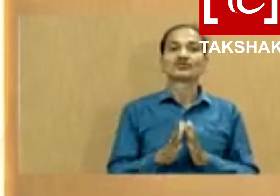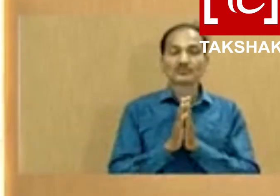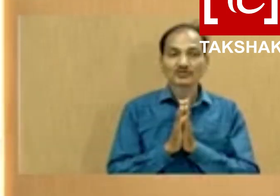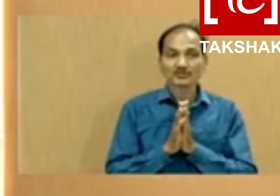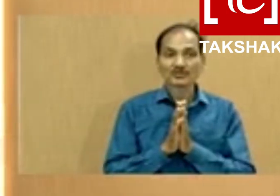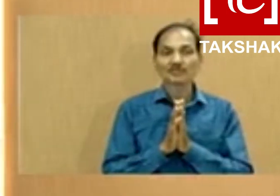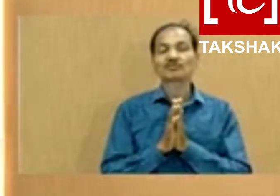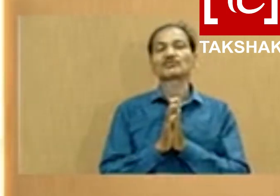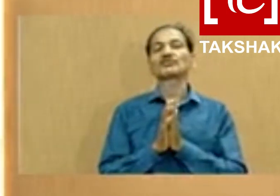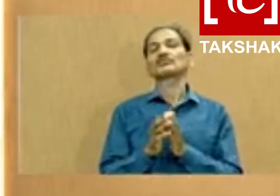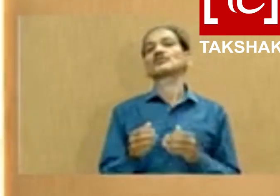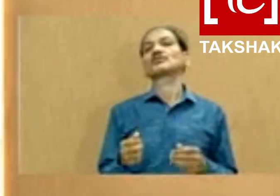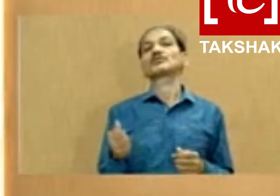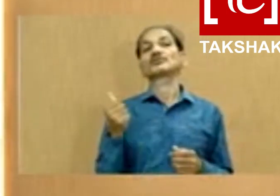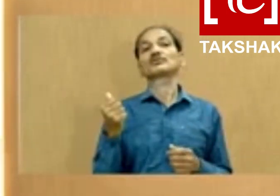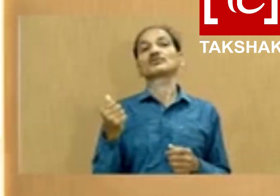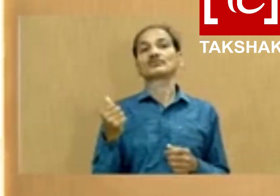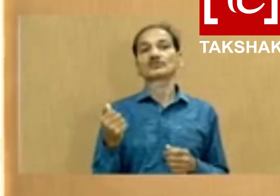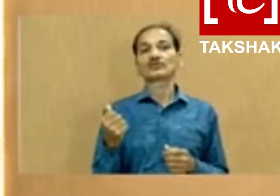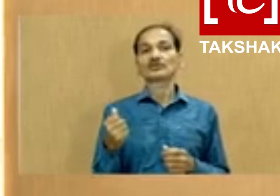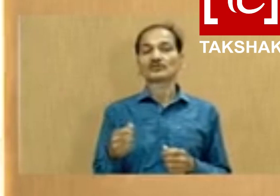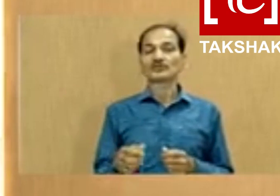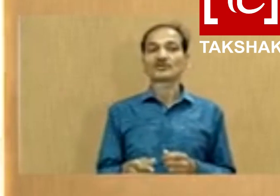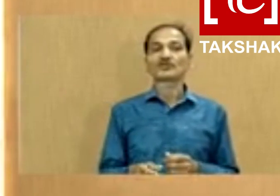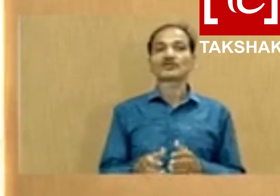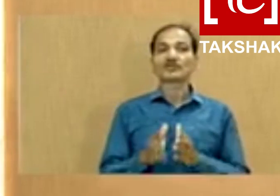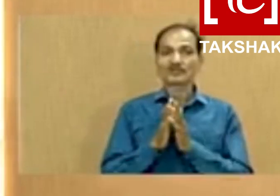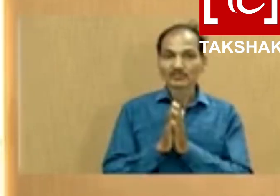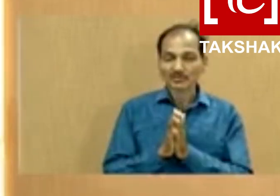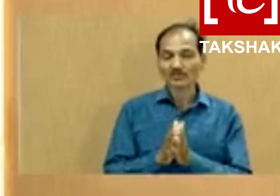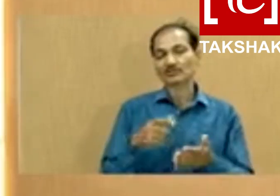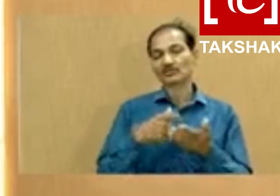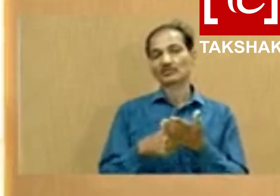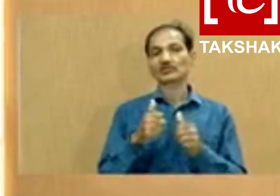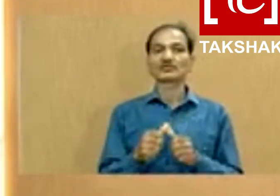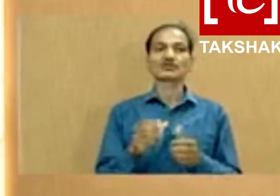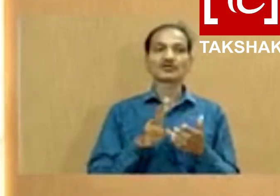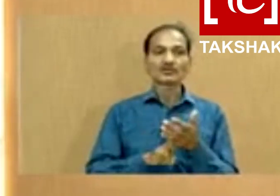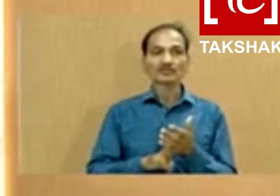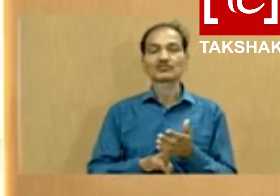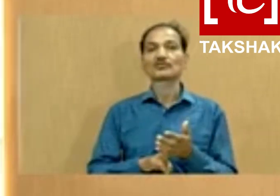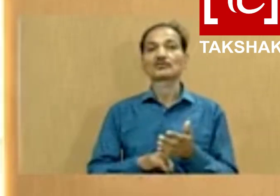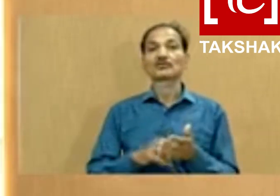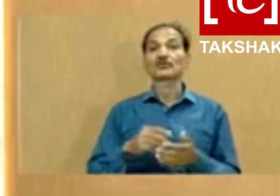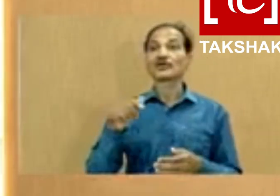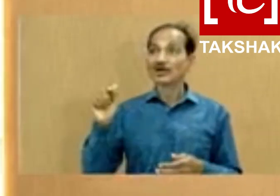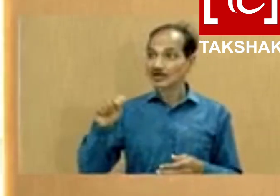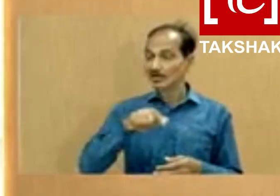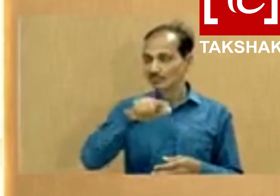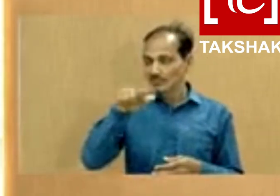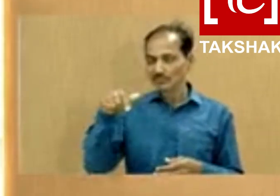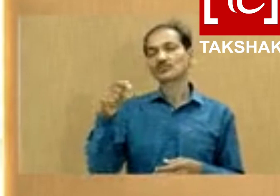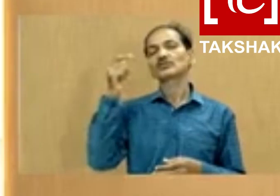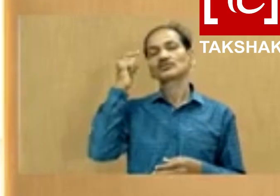ଭଗବାନଙ୍କୁ ମଧ୍ୟ ସହିବାକୁ ପଡ଼ିଥିଲା। ଭଗବାନ ରାମଙ୍କର 14 ବର୍ଷର ବନବାସ କଥା ମନେ ପକାଇବା